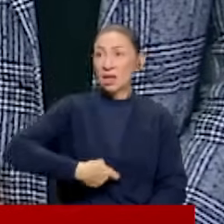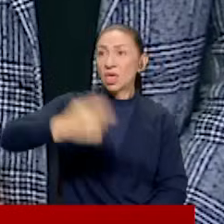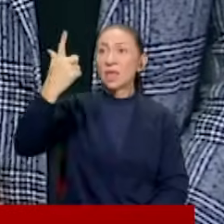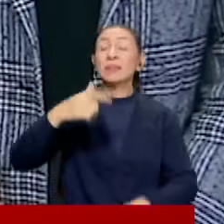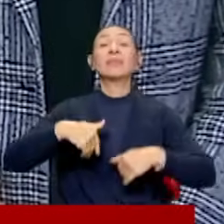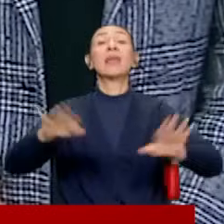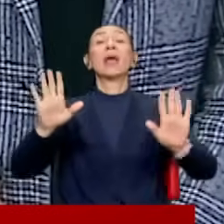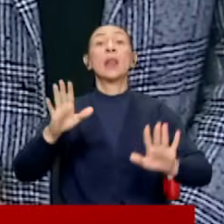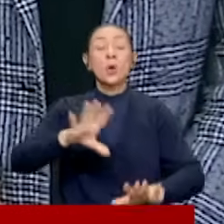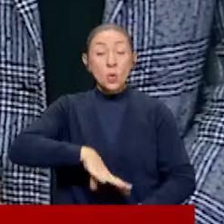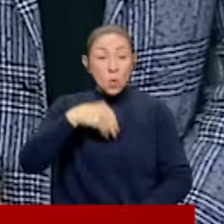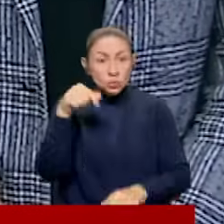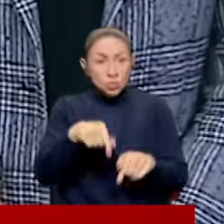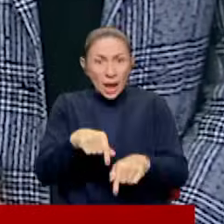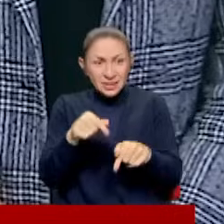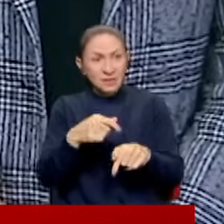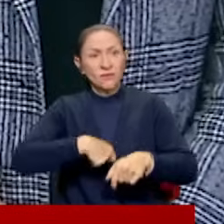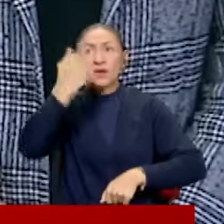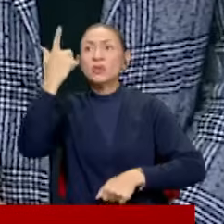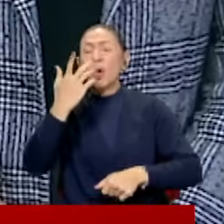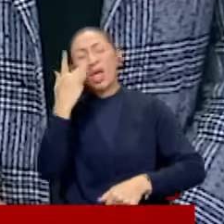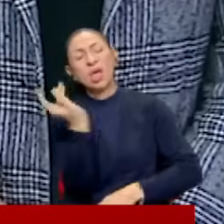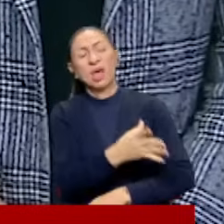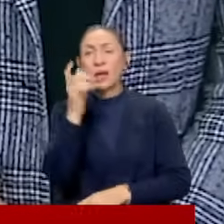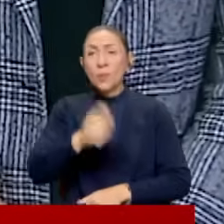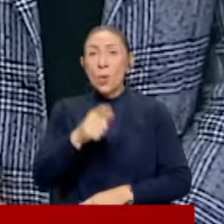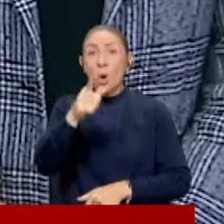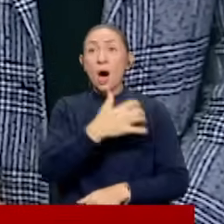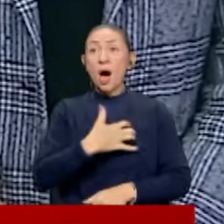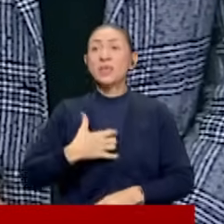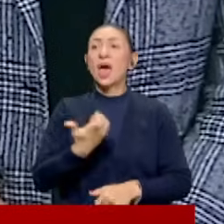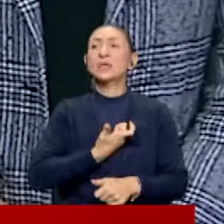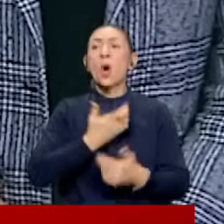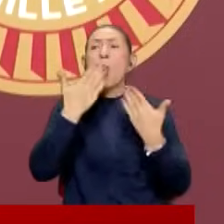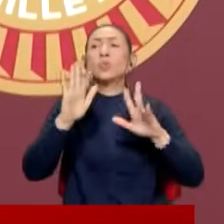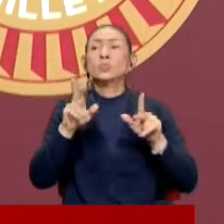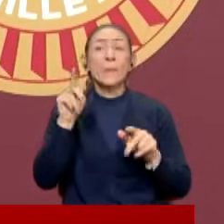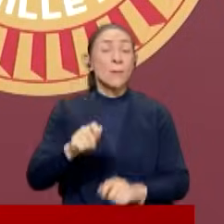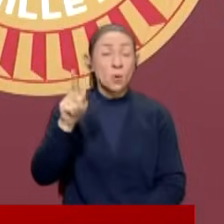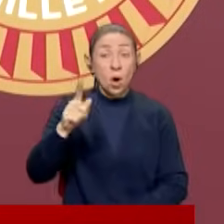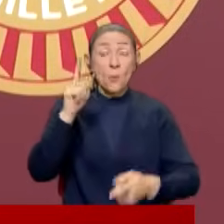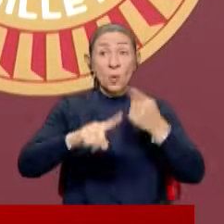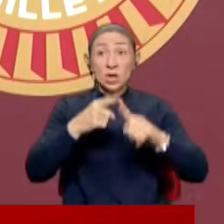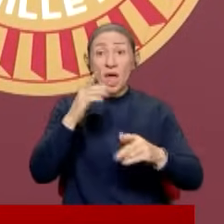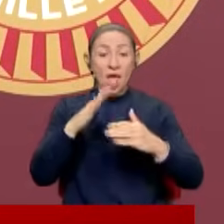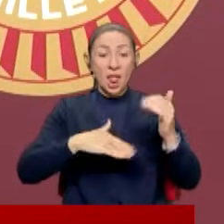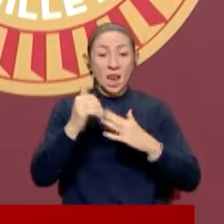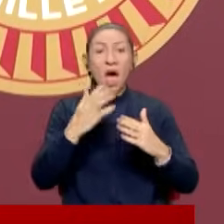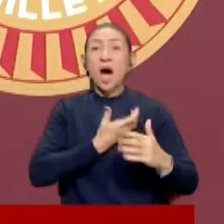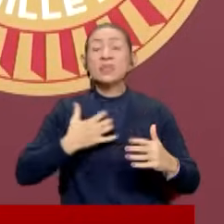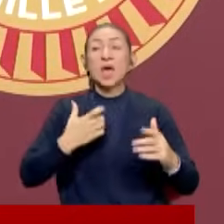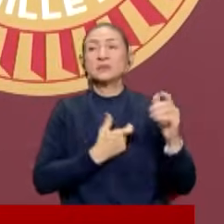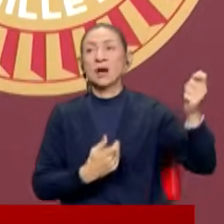değil Ruhen şu an itibariyle fırlatılıyor ve Ruhen bu anayasa yok sayılıyor siyasiler ellerini anayasayı